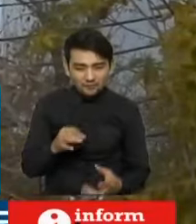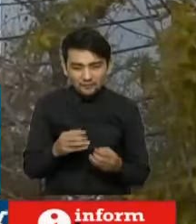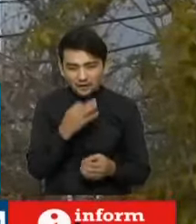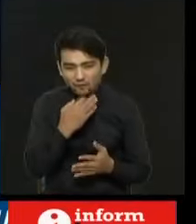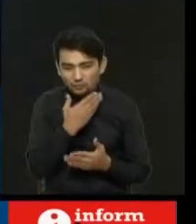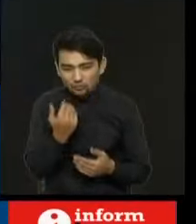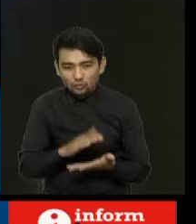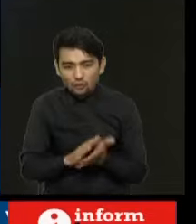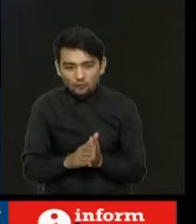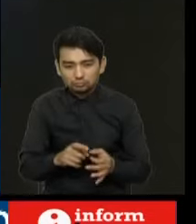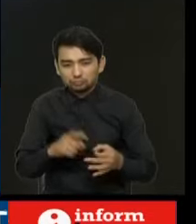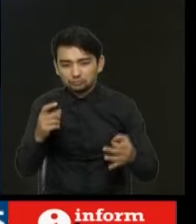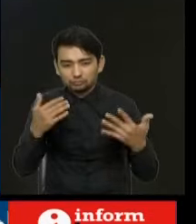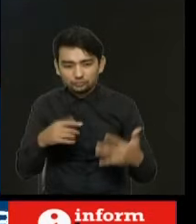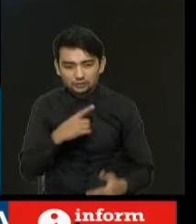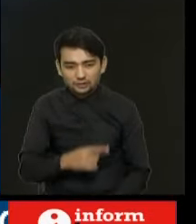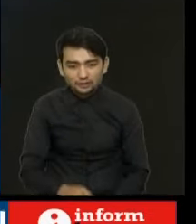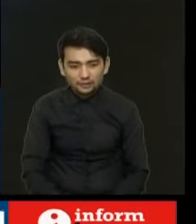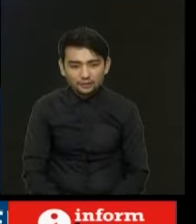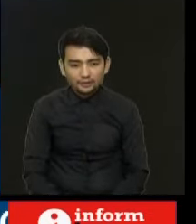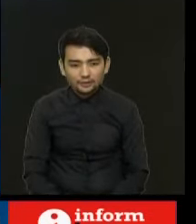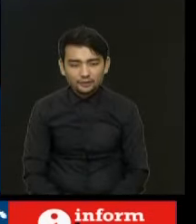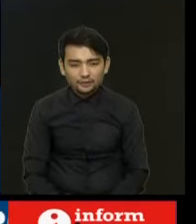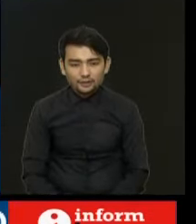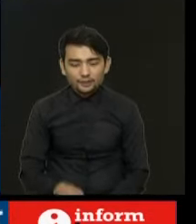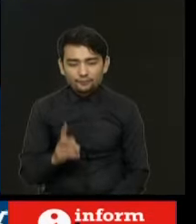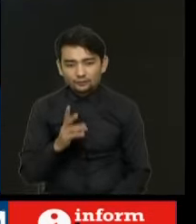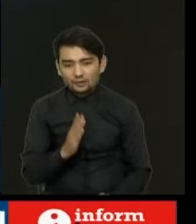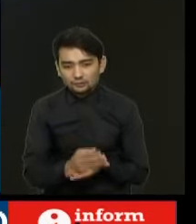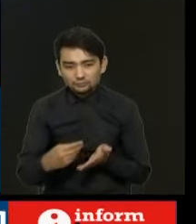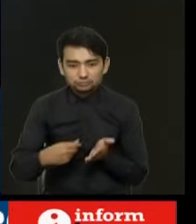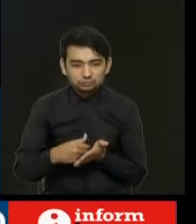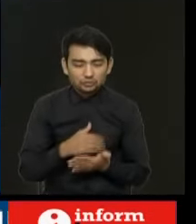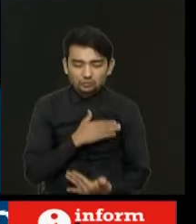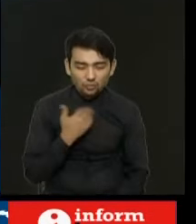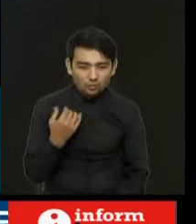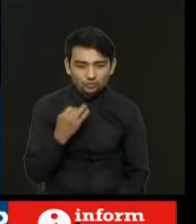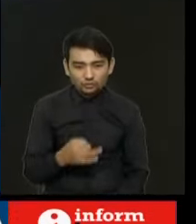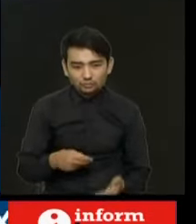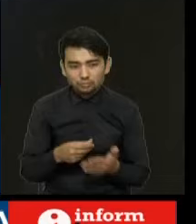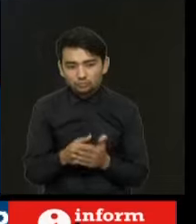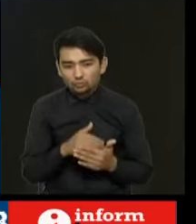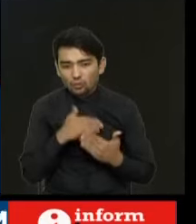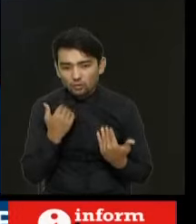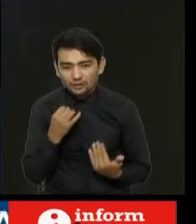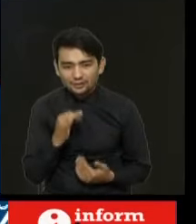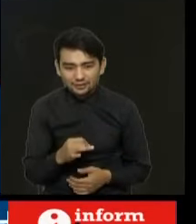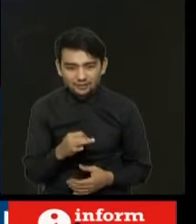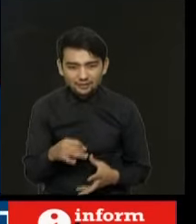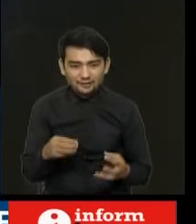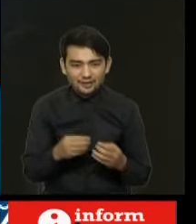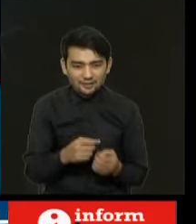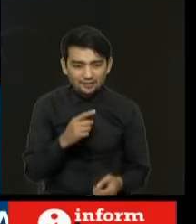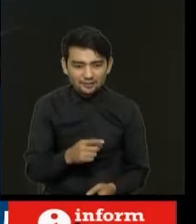решили расторгнуть. ГОСТы, неплательщики не хотят платить, и